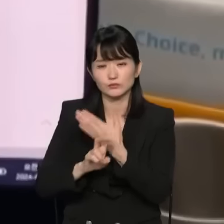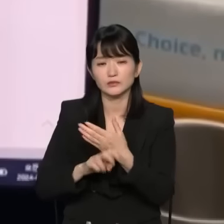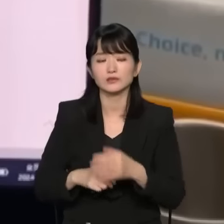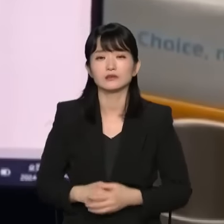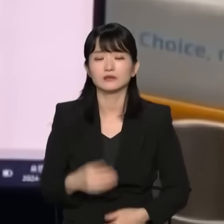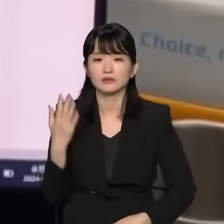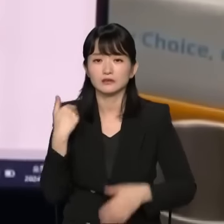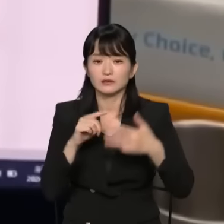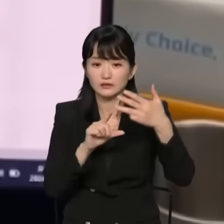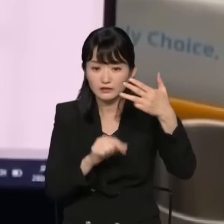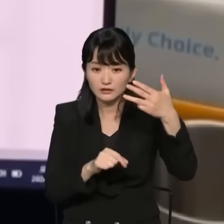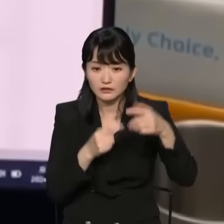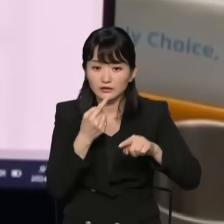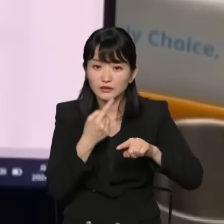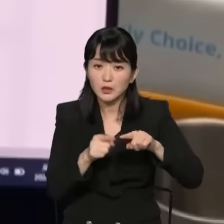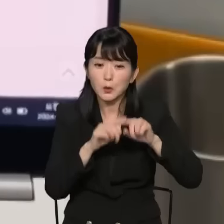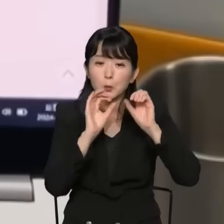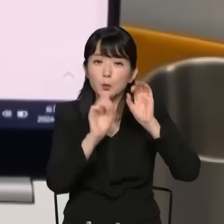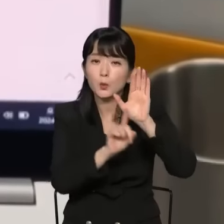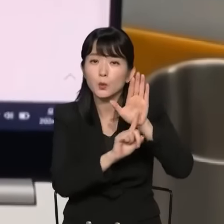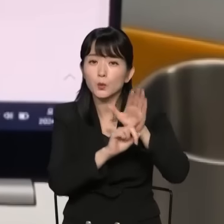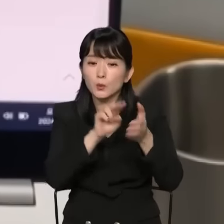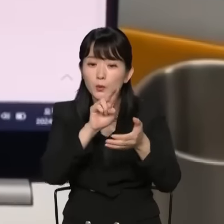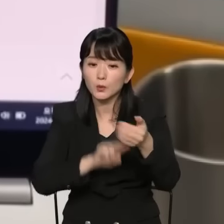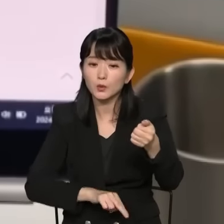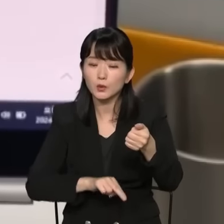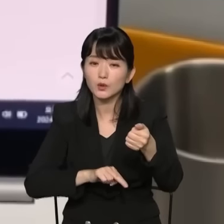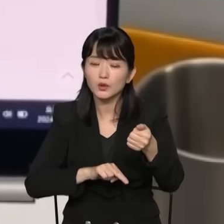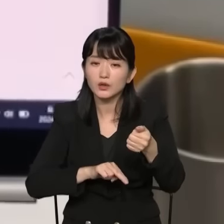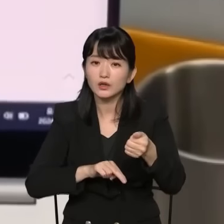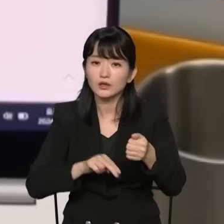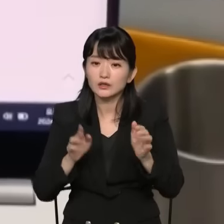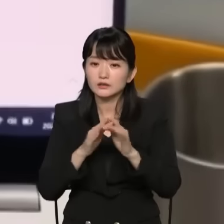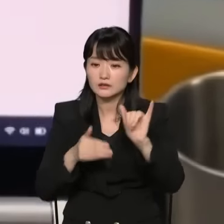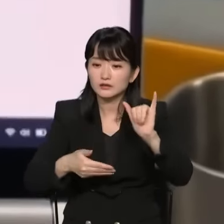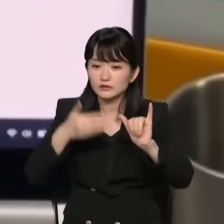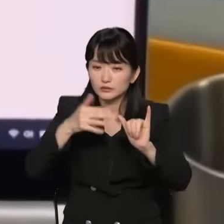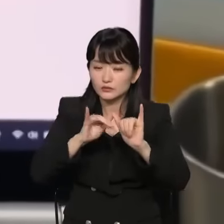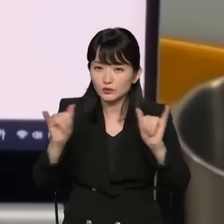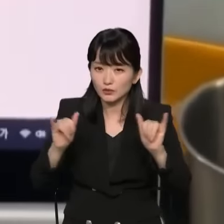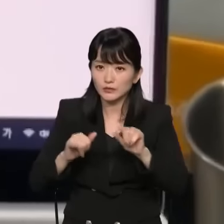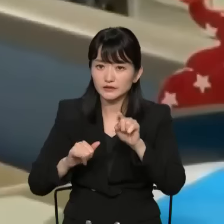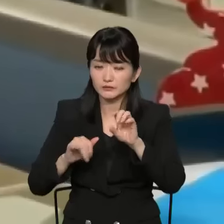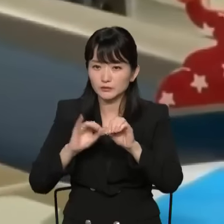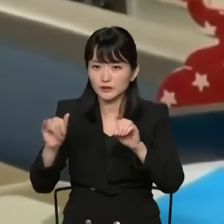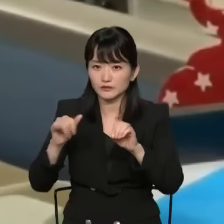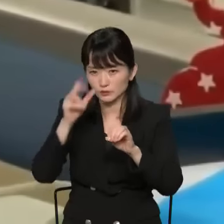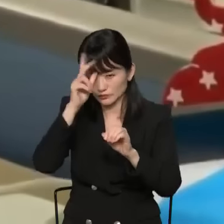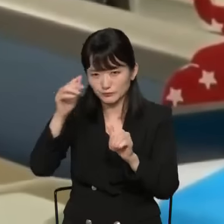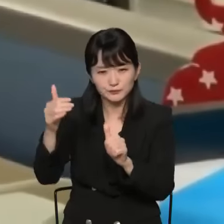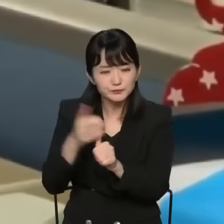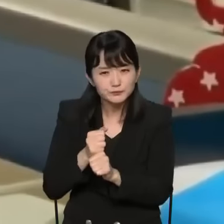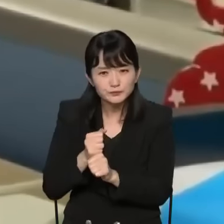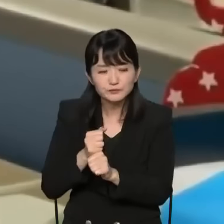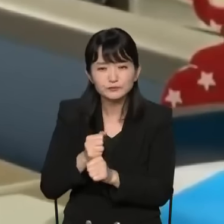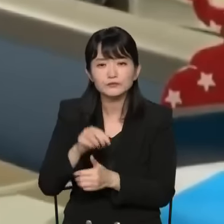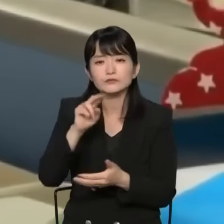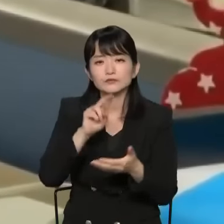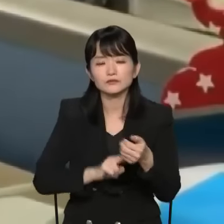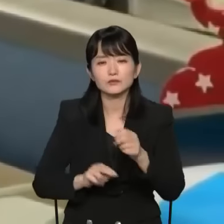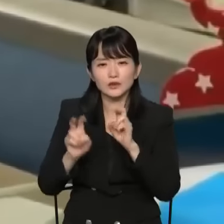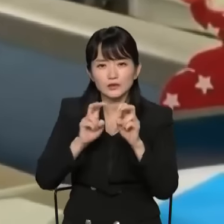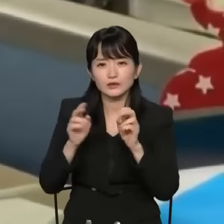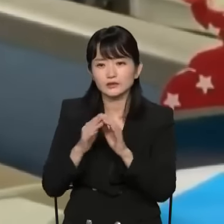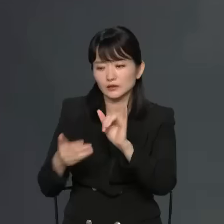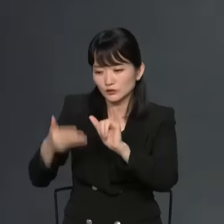지난 8월에는 도검을 홍보하고 판매해온 11만 유튜버도 경찰에 붙잡혔습니다. 이 판매업자는 유튜브를